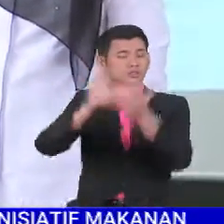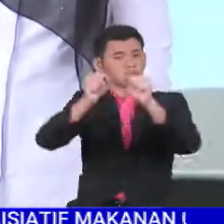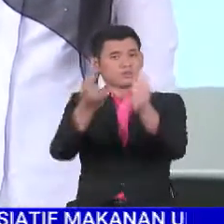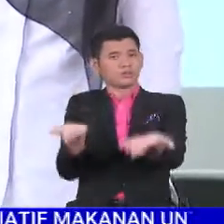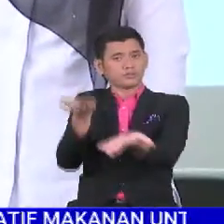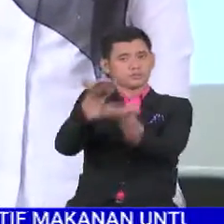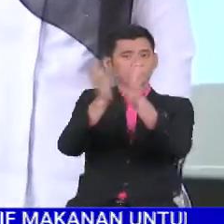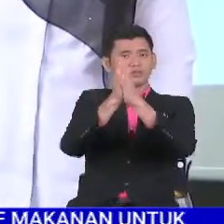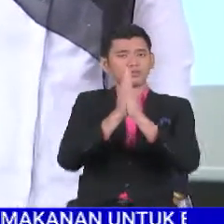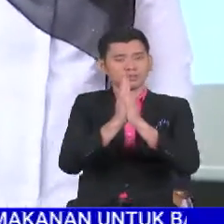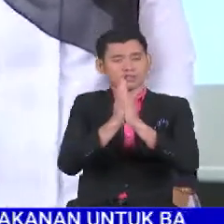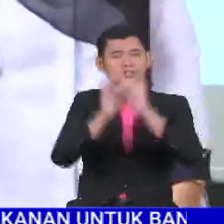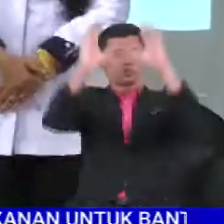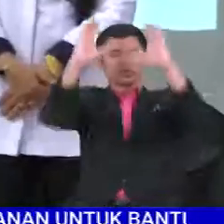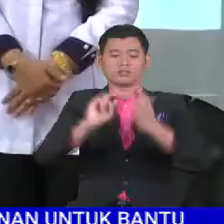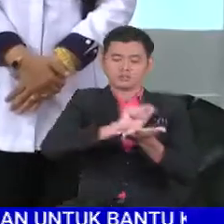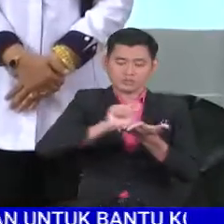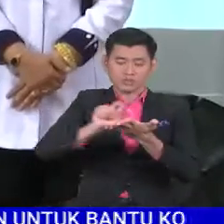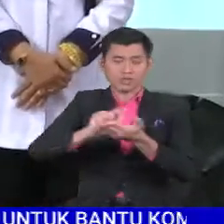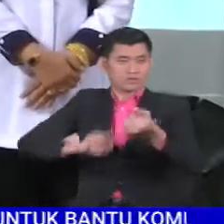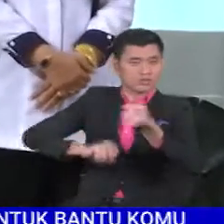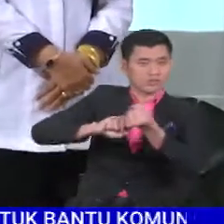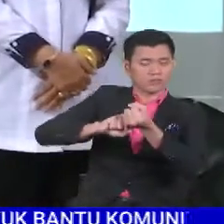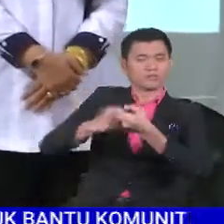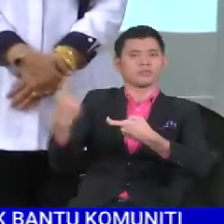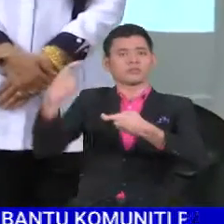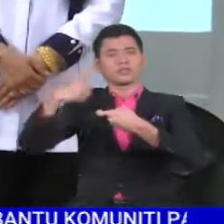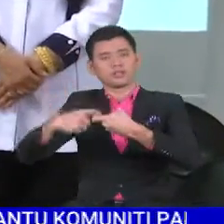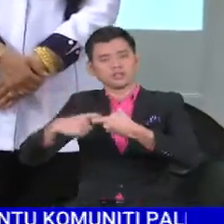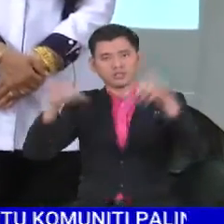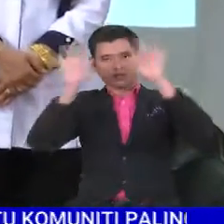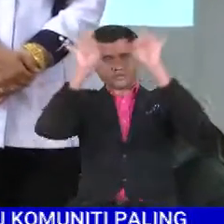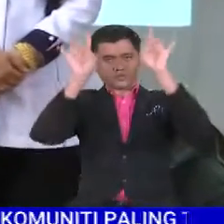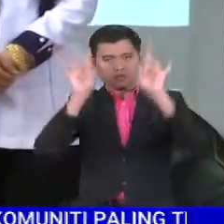rayuan secara bertulis dengan memberi sokongan berkaitan prestasi pelajar.